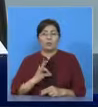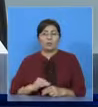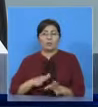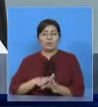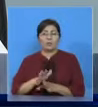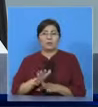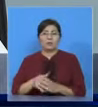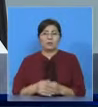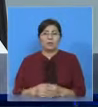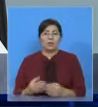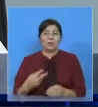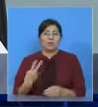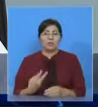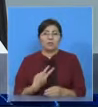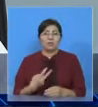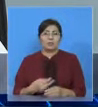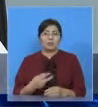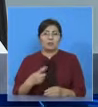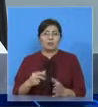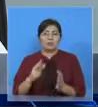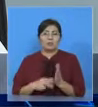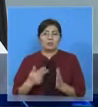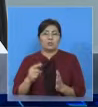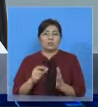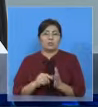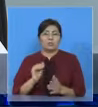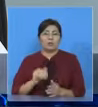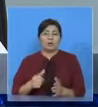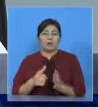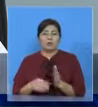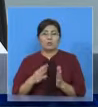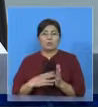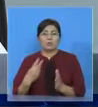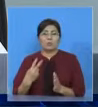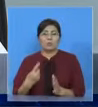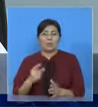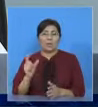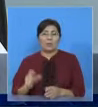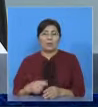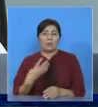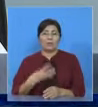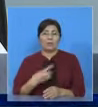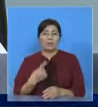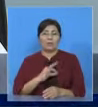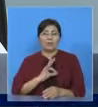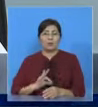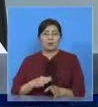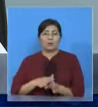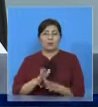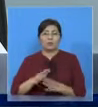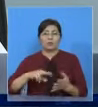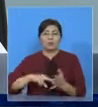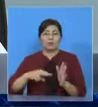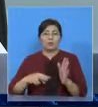отыр. Екінші компонентпен 187.691 адам егілді, 41% құрап отыр, осы